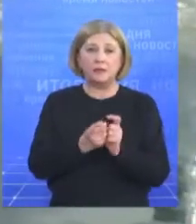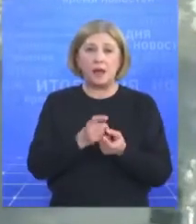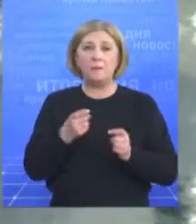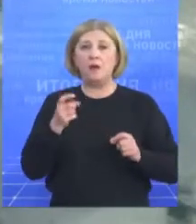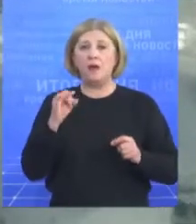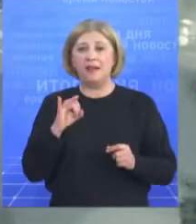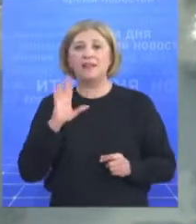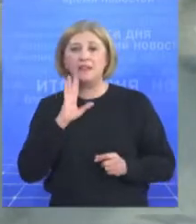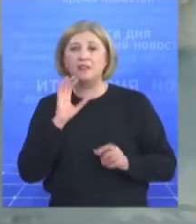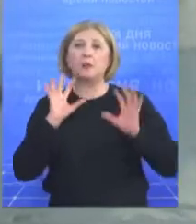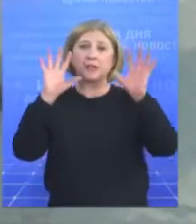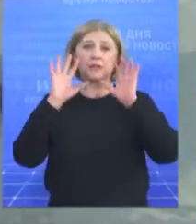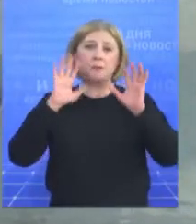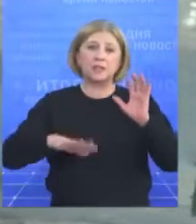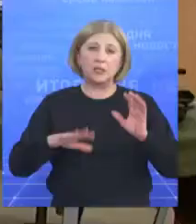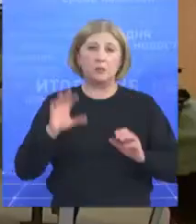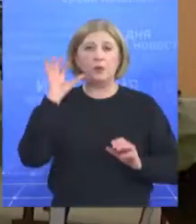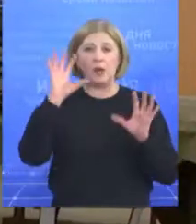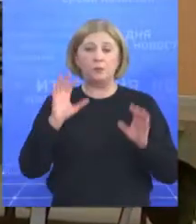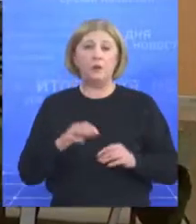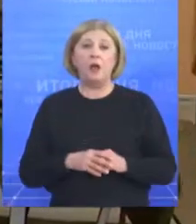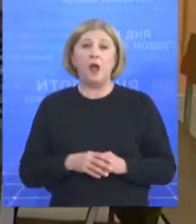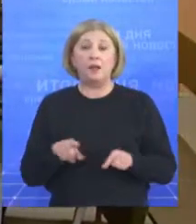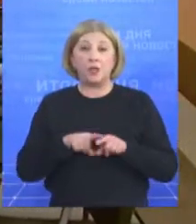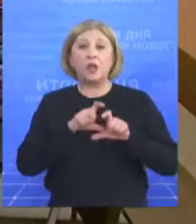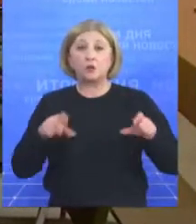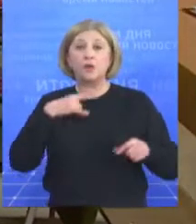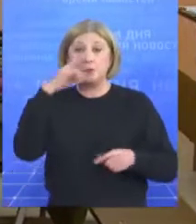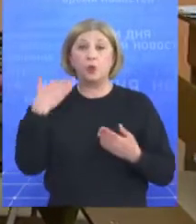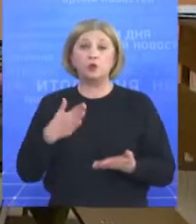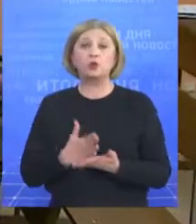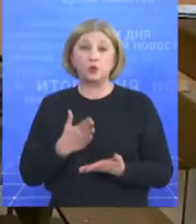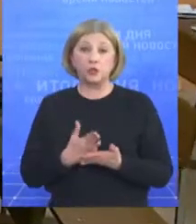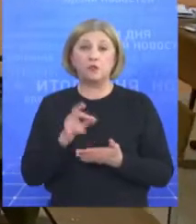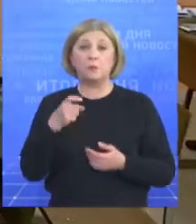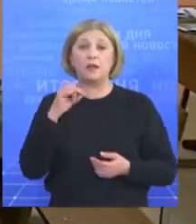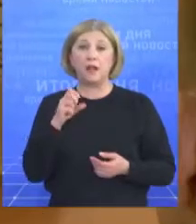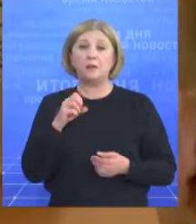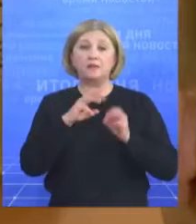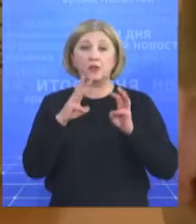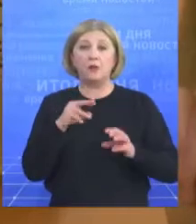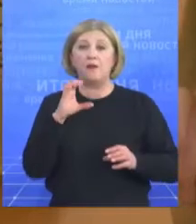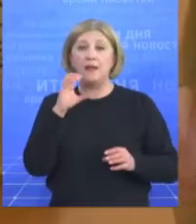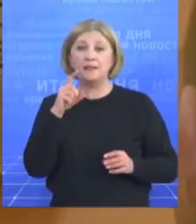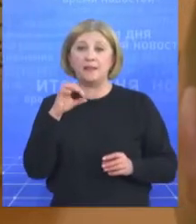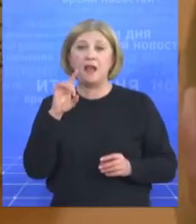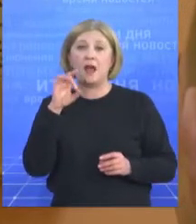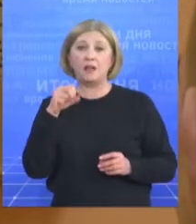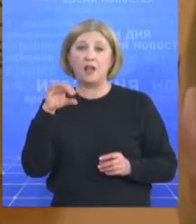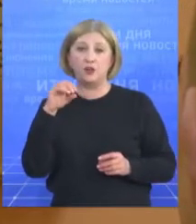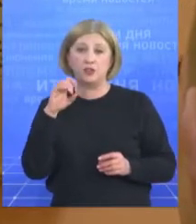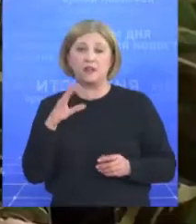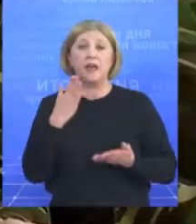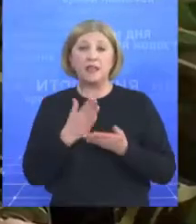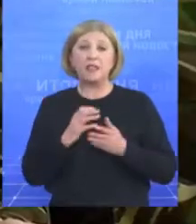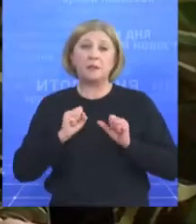самбо, и для девочек, и баскетбол, и гандбол. Подобная школа, кстати, в Челябинске уже существует. При храме святого преподобного Сергия Радонежского